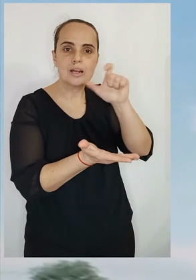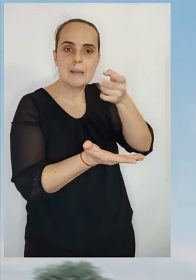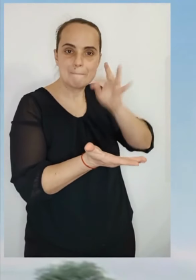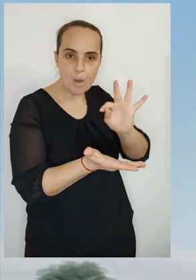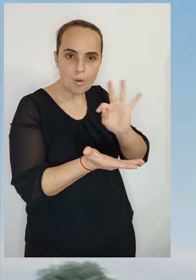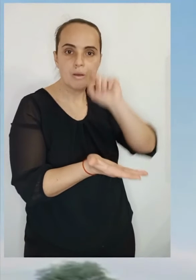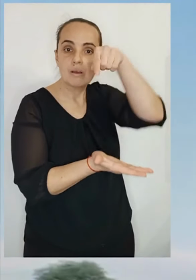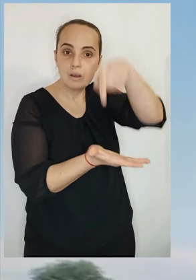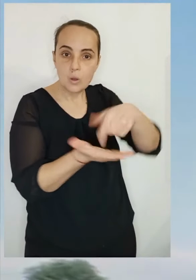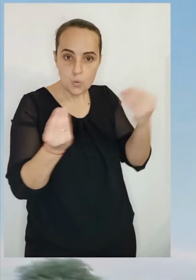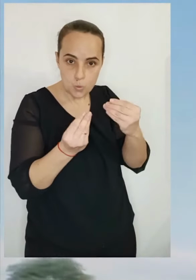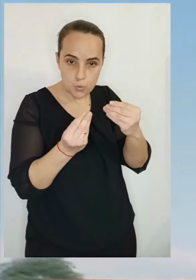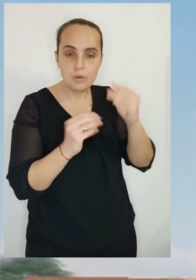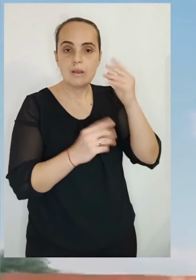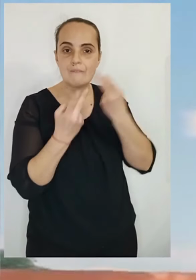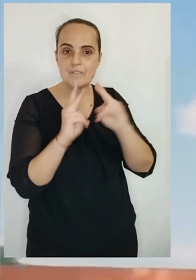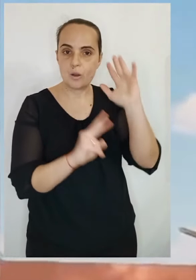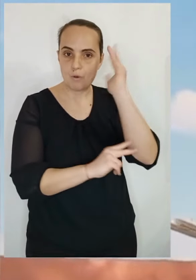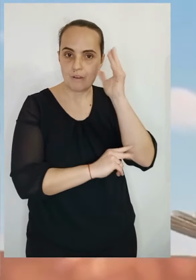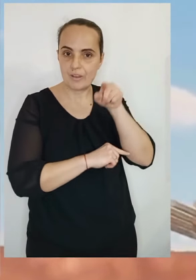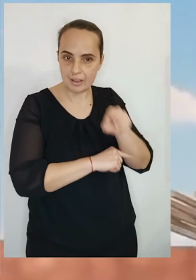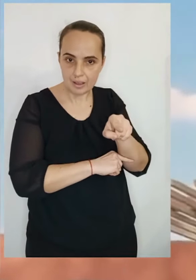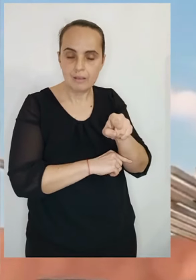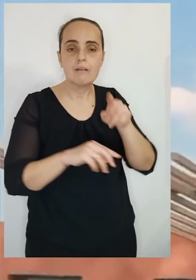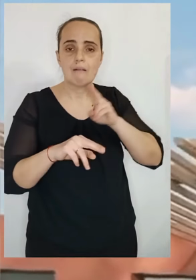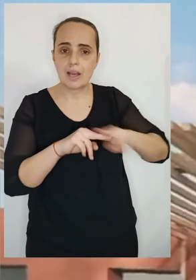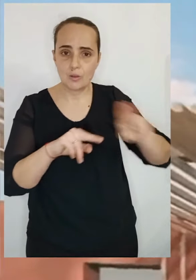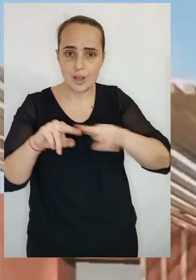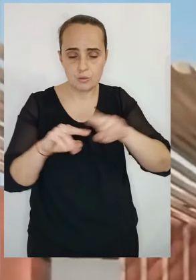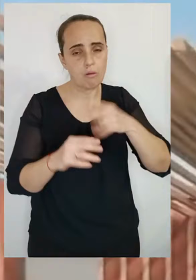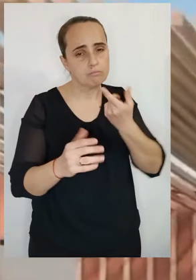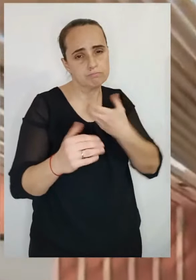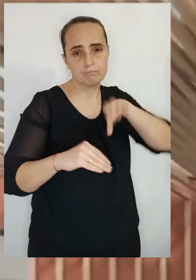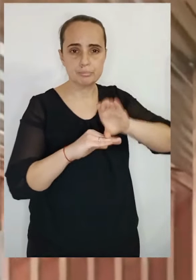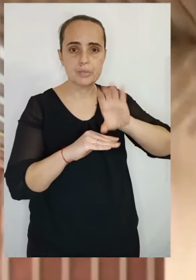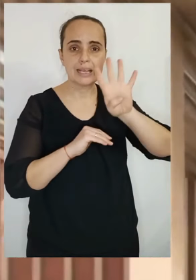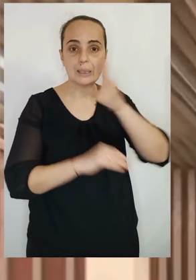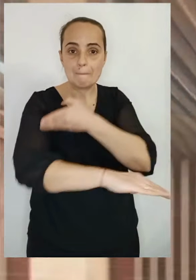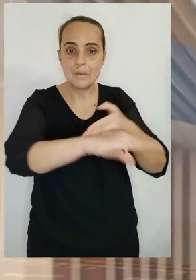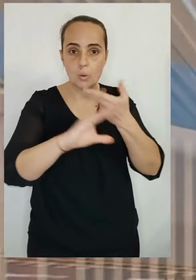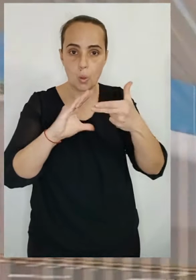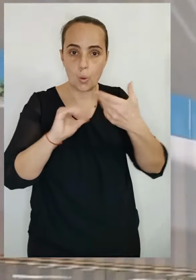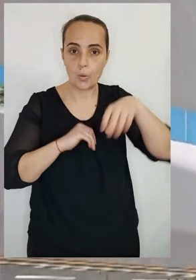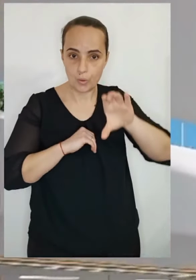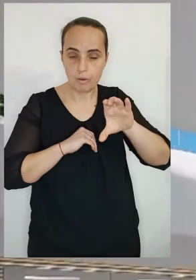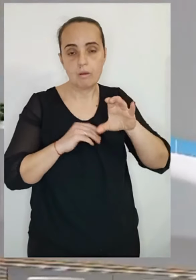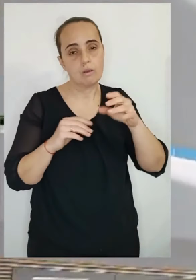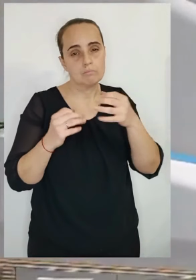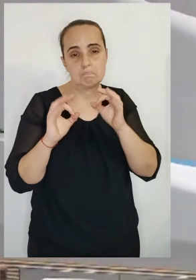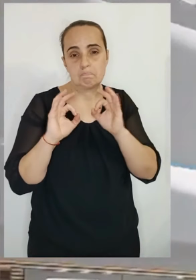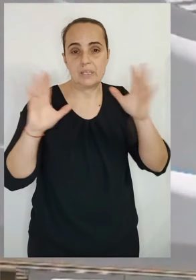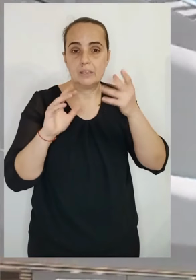sur le territoire de Montfavet, et avec une rénovation qui représente un investissement de 4 millions d'euros. Donc on est presque totalement sur